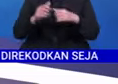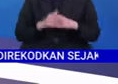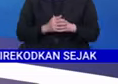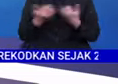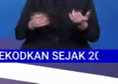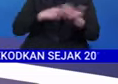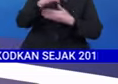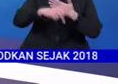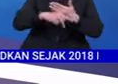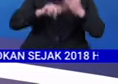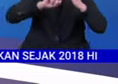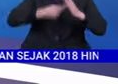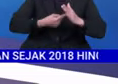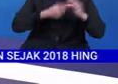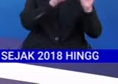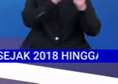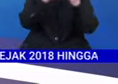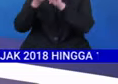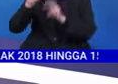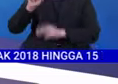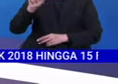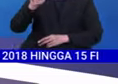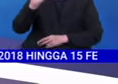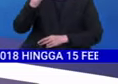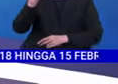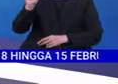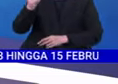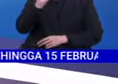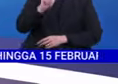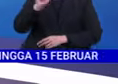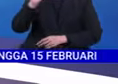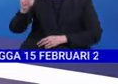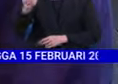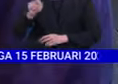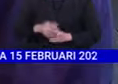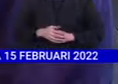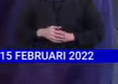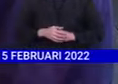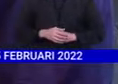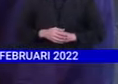program tersebut telah berlangsung di kampung gosong Likas Kota Kinabalu